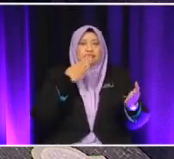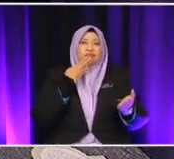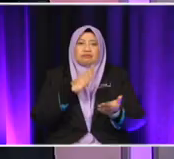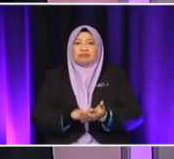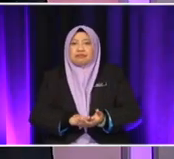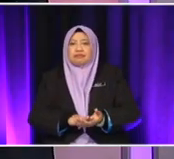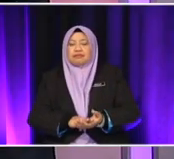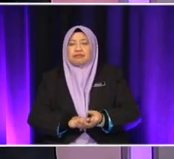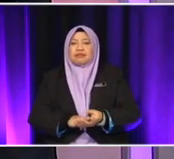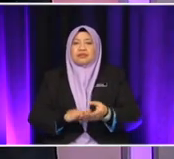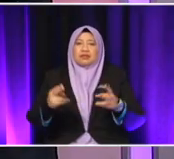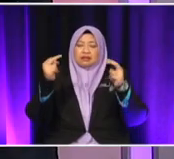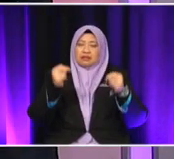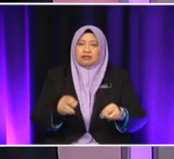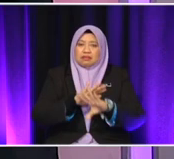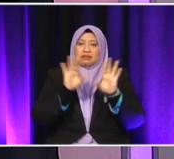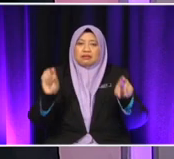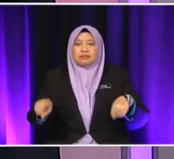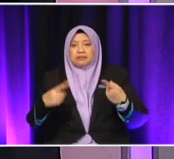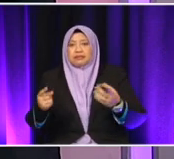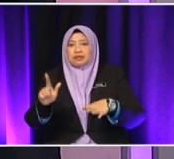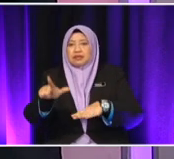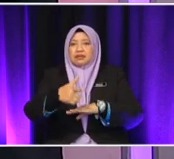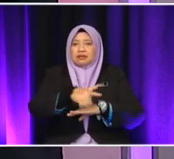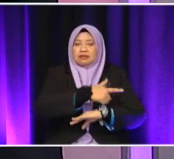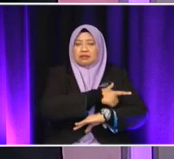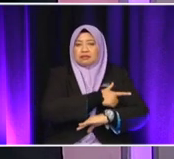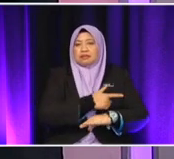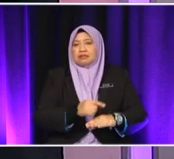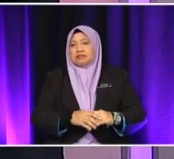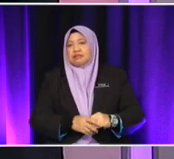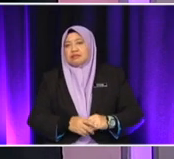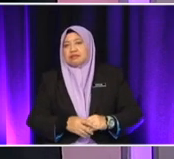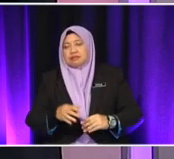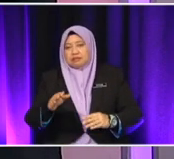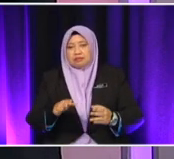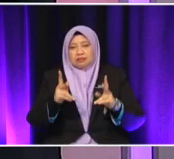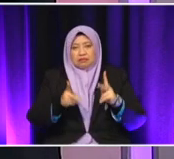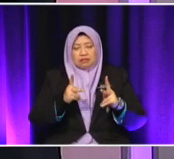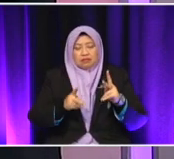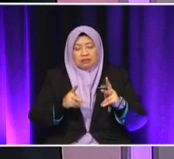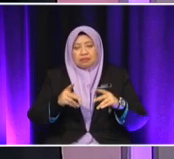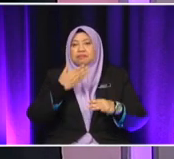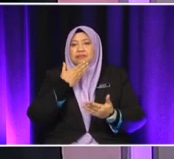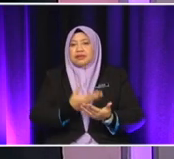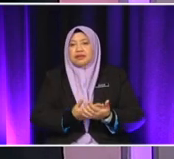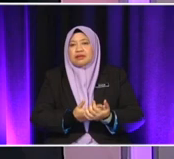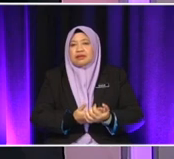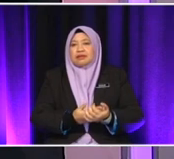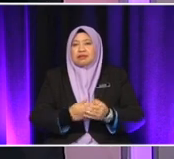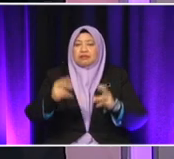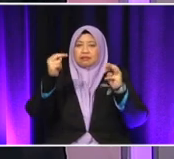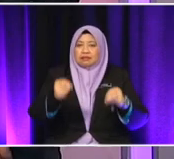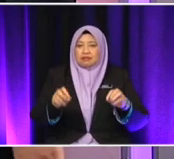disebabkan oleh cuaca yang baik tadi menyebabkan nelayan akan eee menangkap ikan dengan hasil yang cukup lumayan